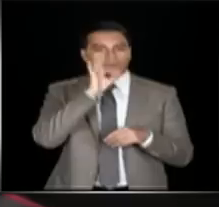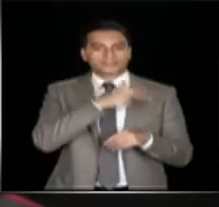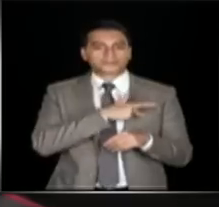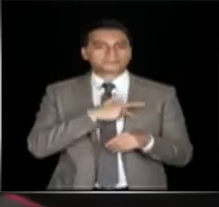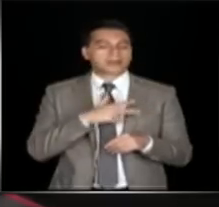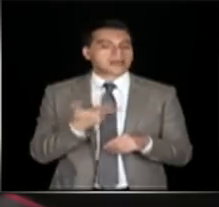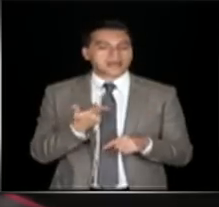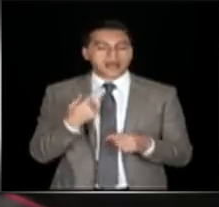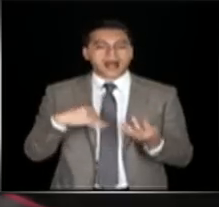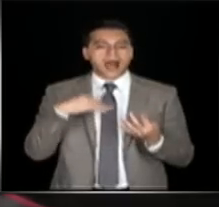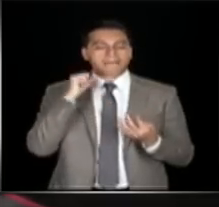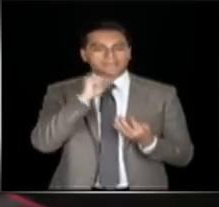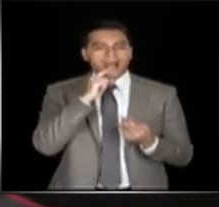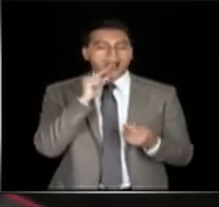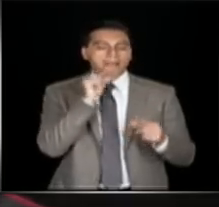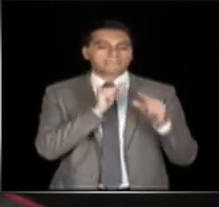من ألحنها؟